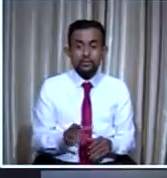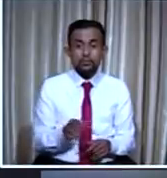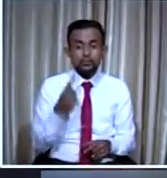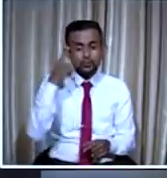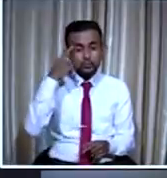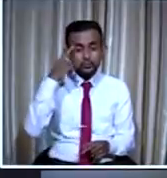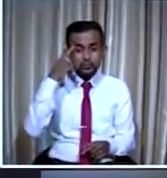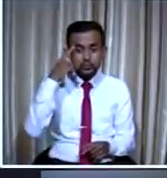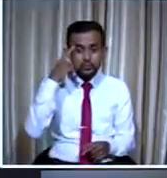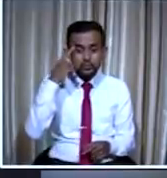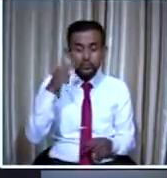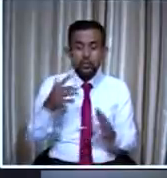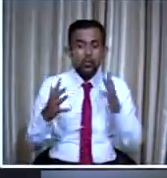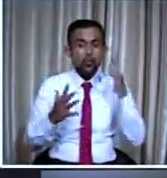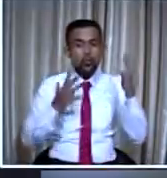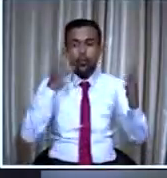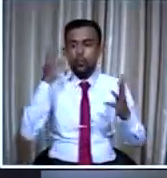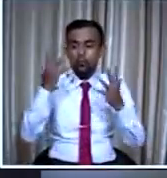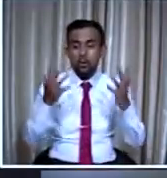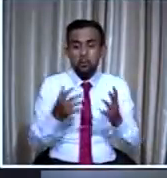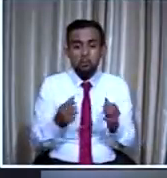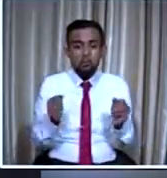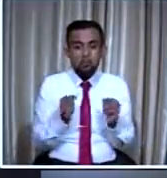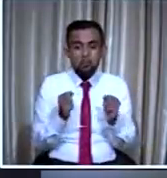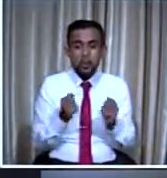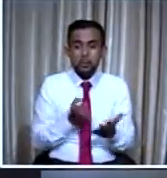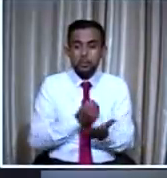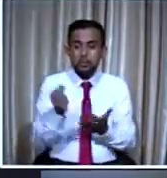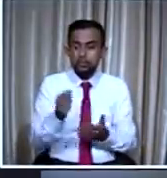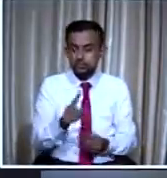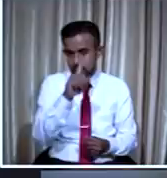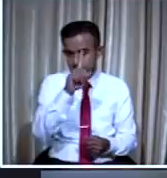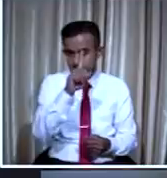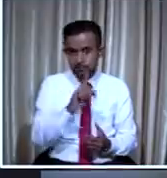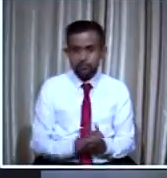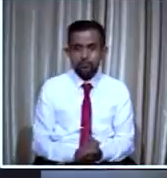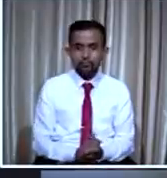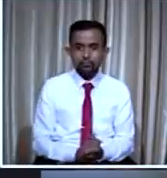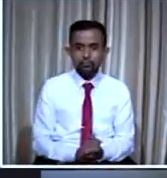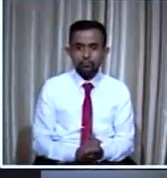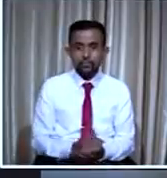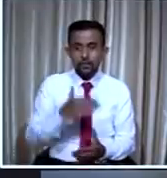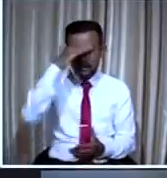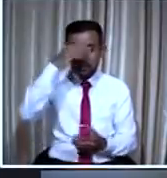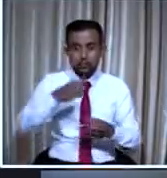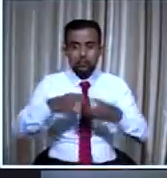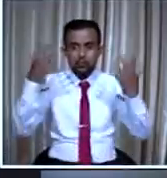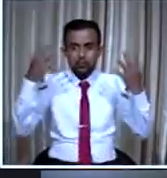මානසිකව මේ ලෝකයේ සිදු බහානකම අනතුරු වලින් එකක් ගැන. පාස්කු